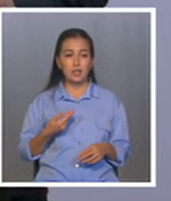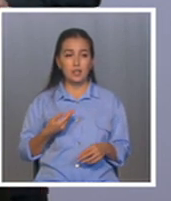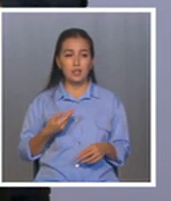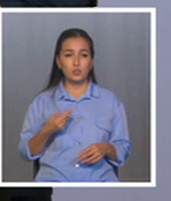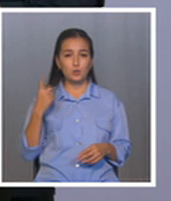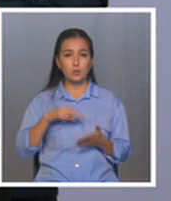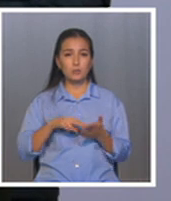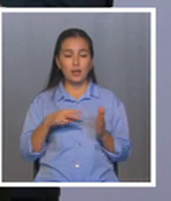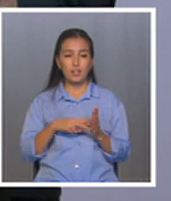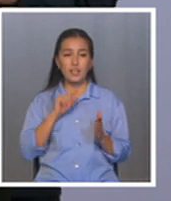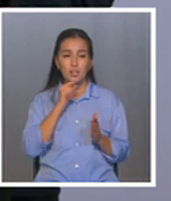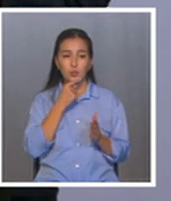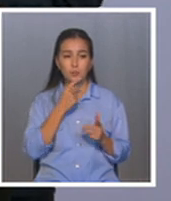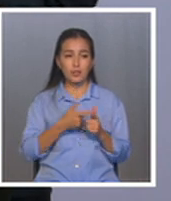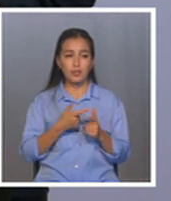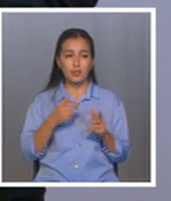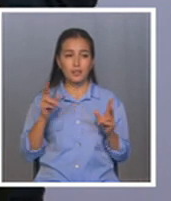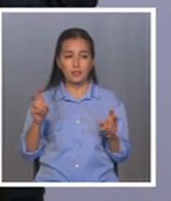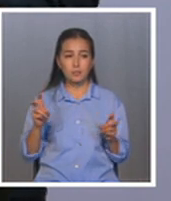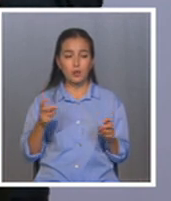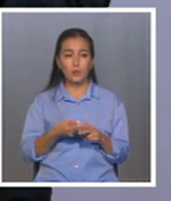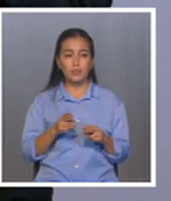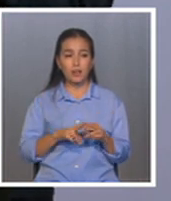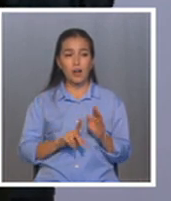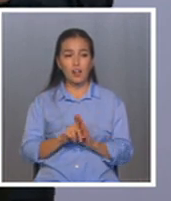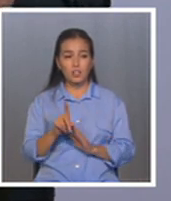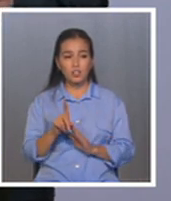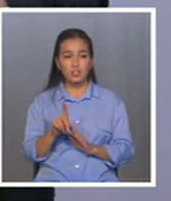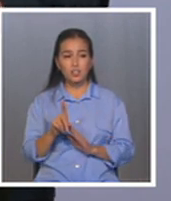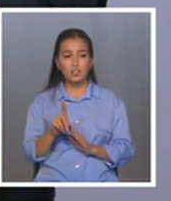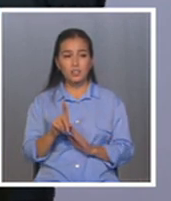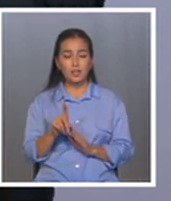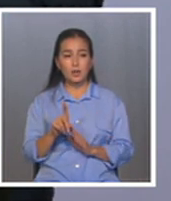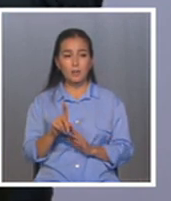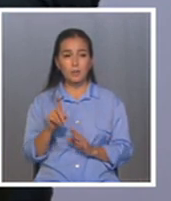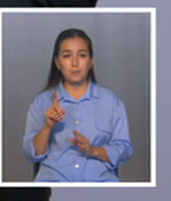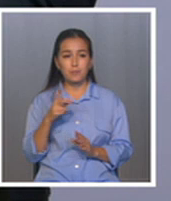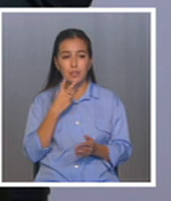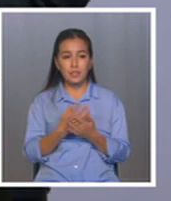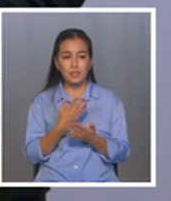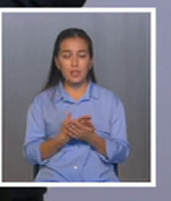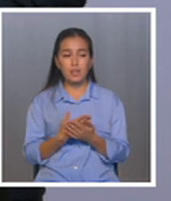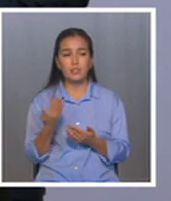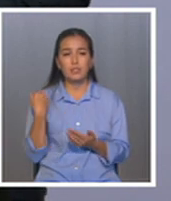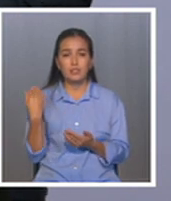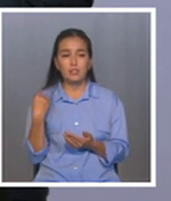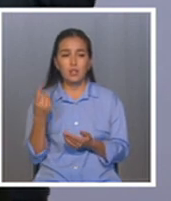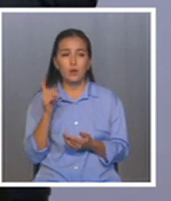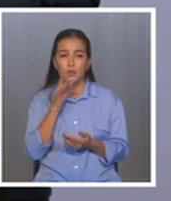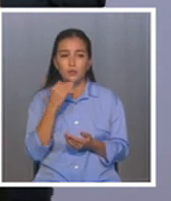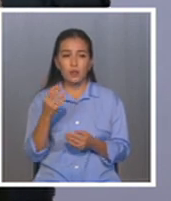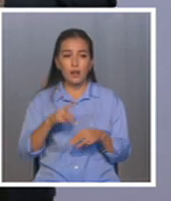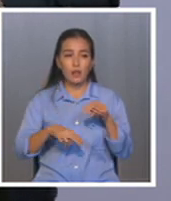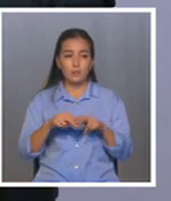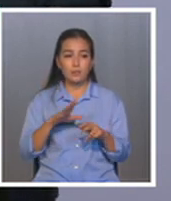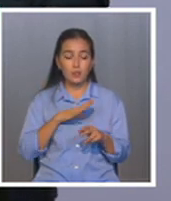жоспарлы экономика дейміз. Оның алғашқы белгілері ерте дәуірлерден қалыптасты. Және